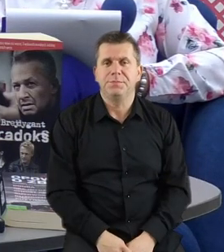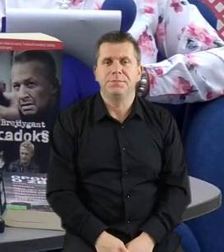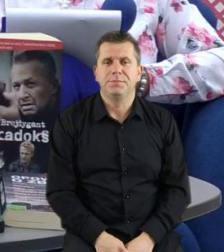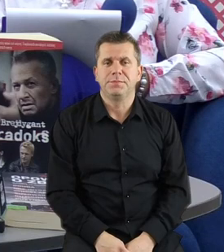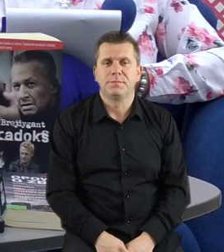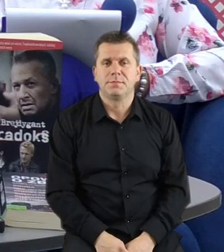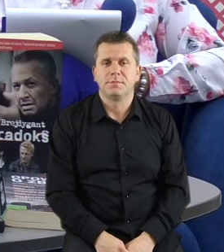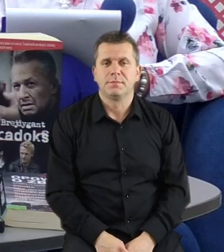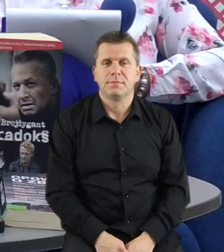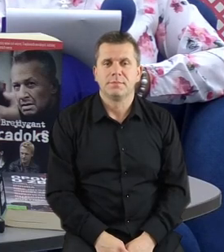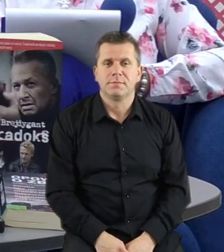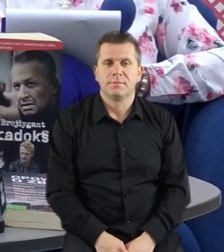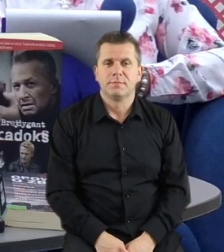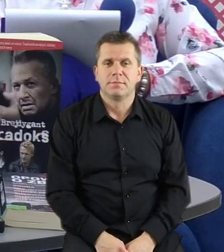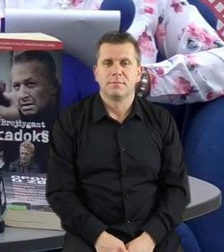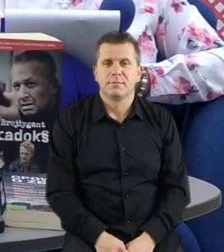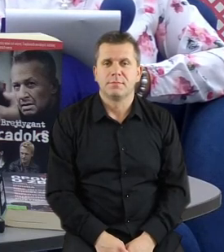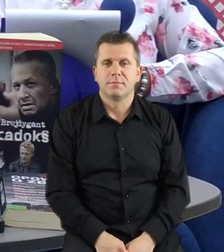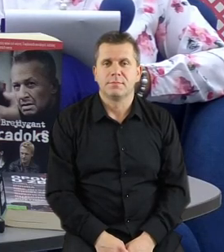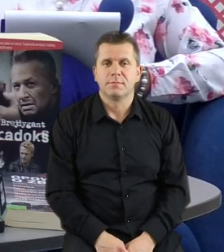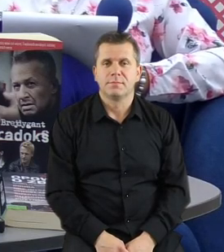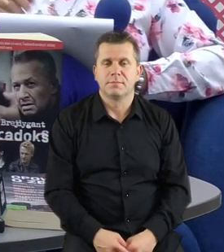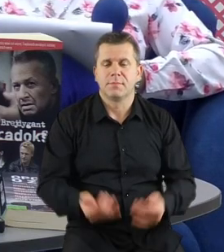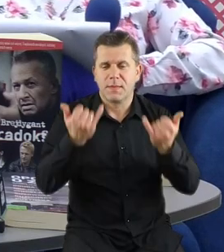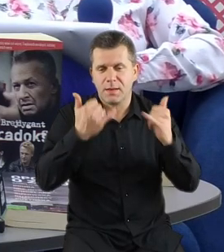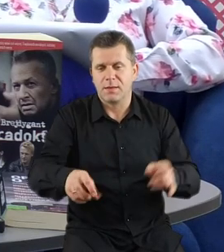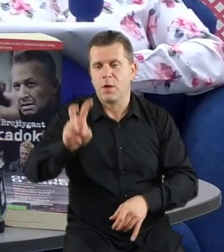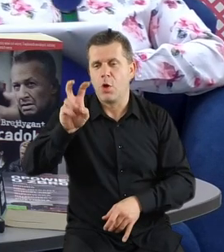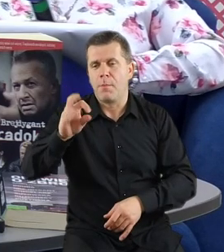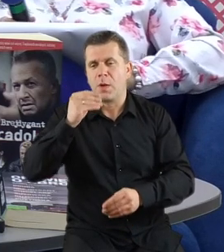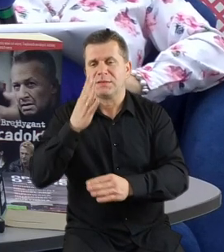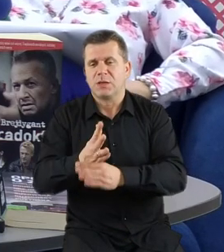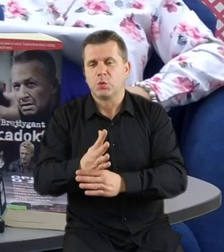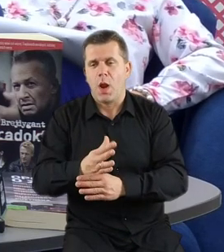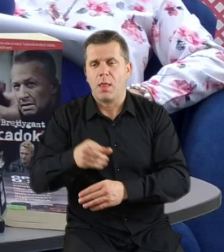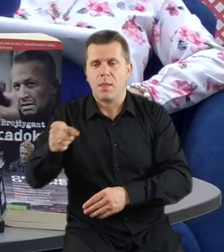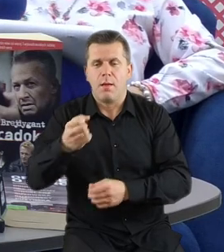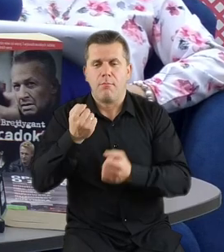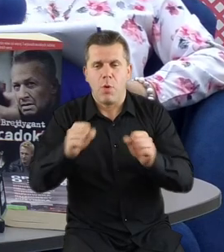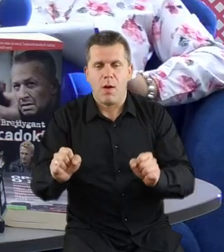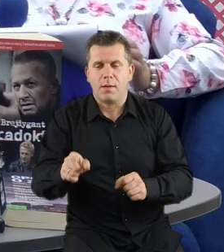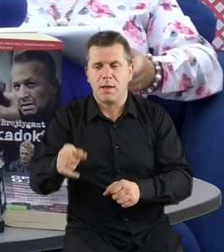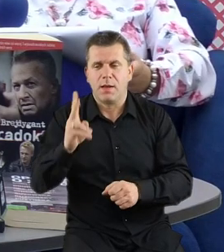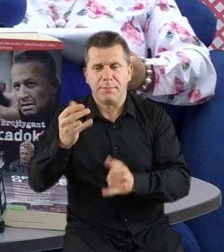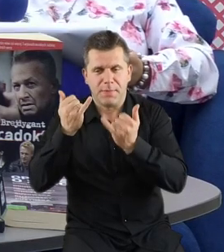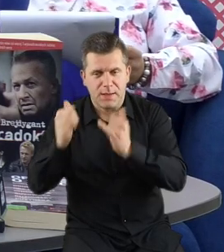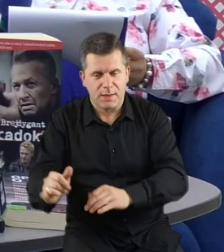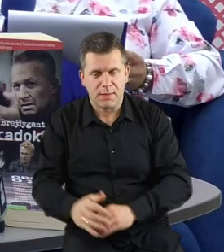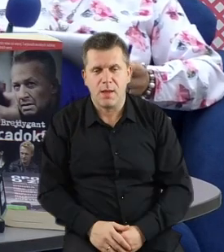kim innym jest powiedzmy homoseksualna bohaterka, zupełnie kimś innym, a kimś innym